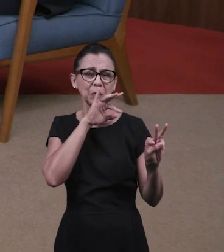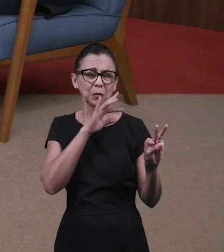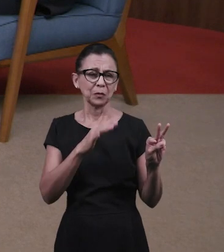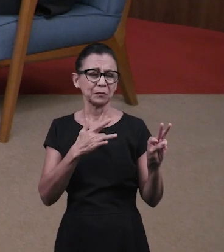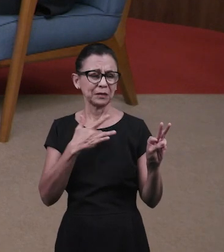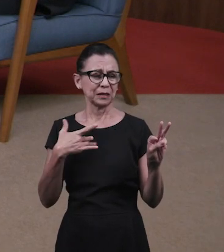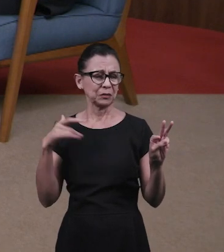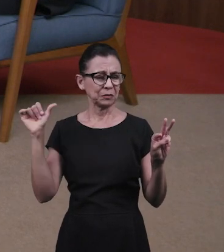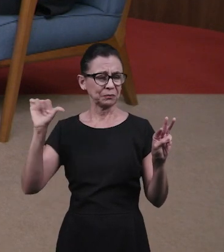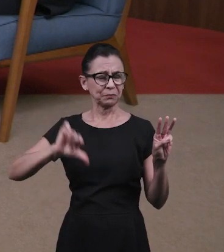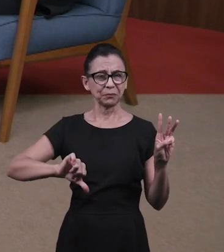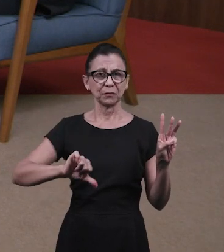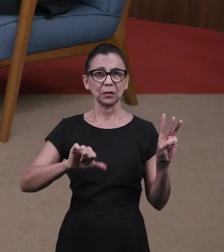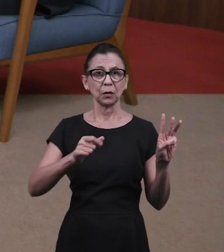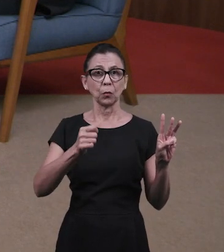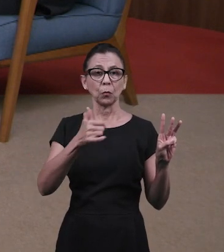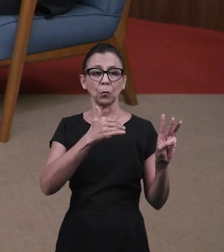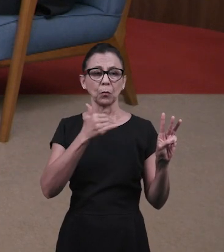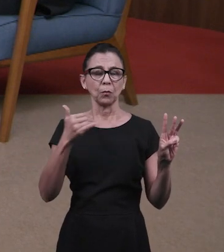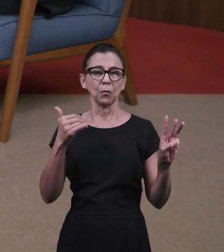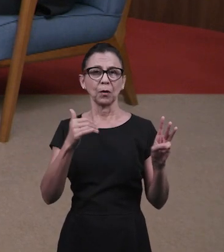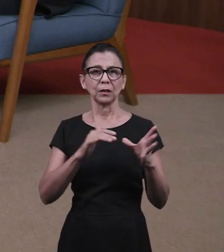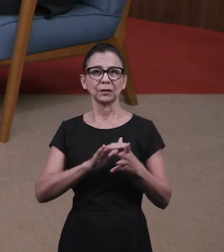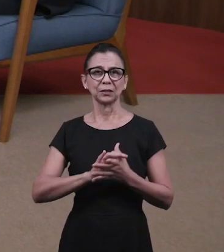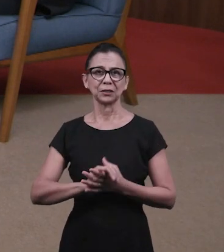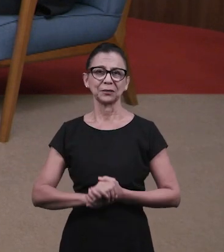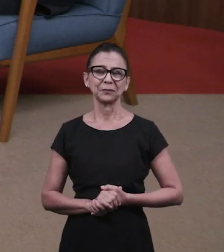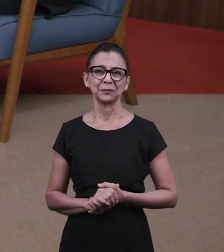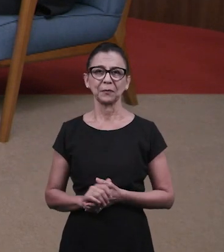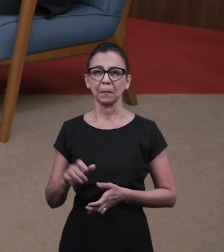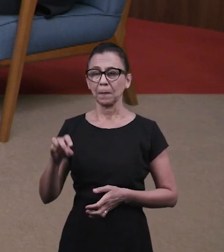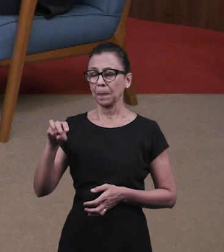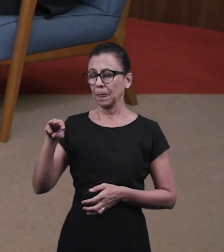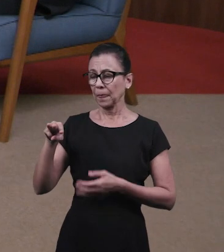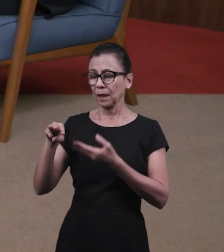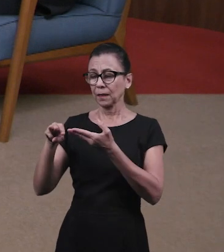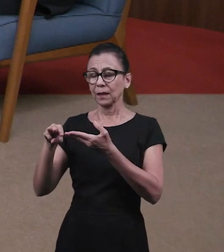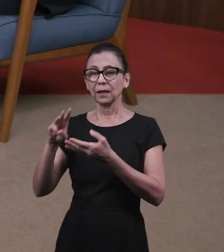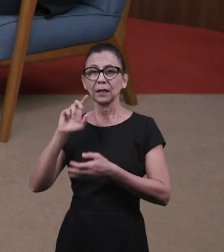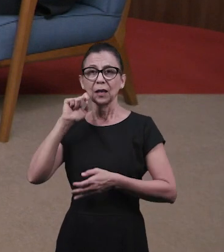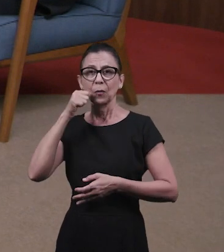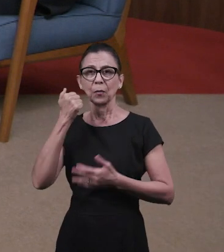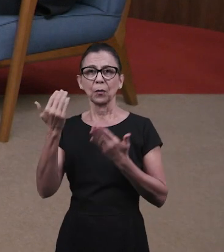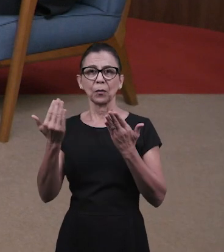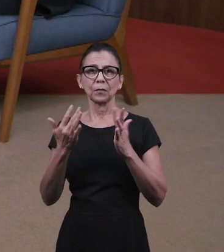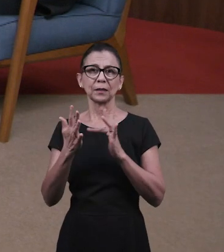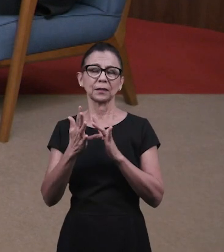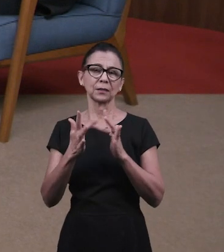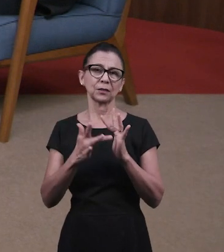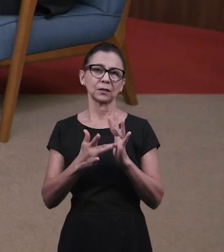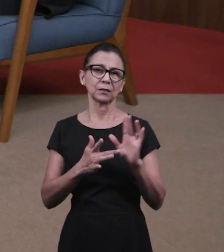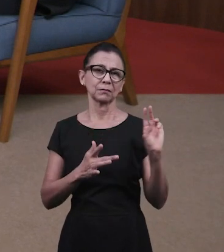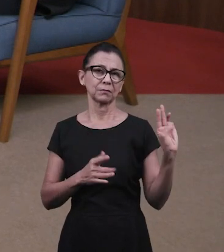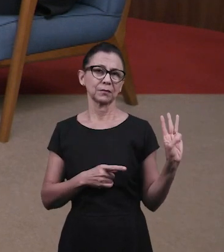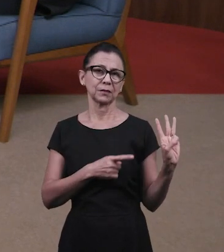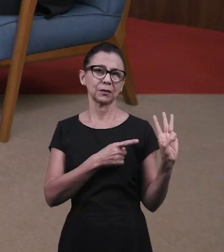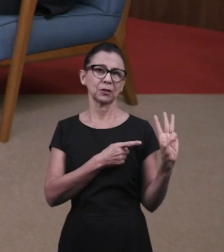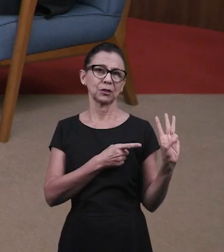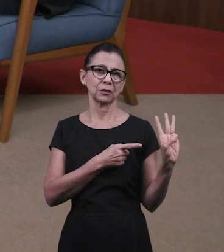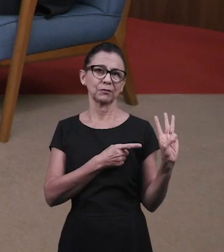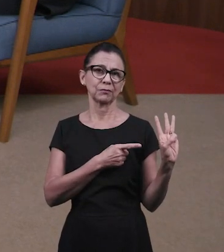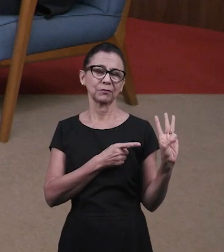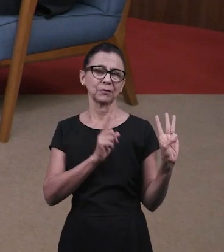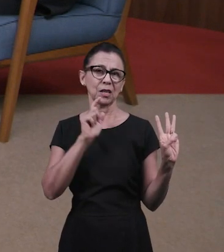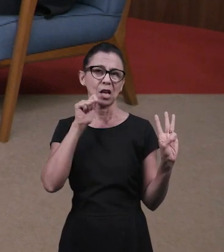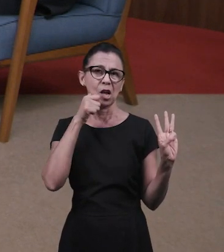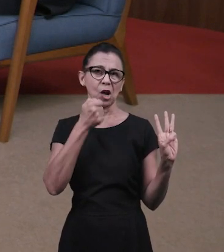L'aspect prophétique. Le blé, c'est pain de la vie qui est Jésus. L'ivraie, c'est le pain qui